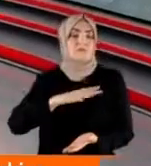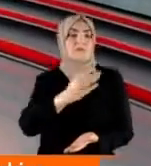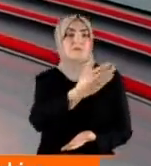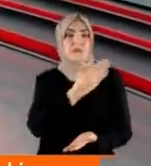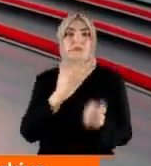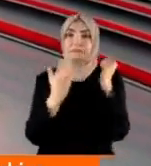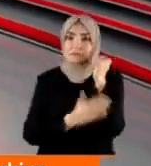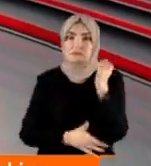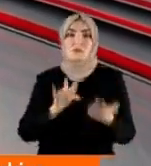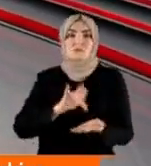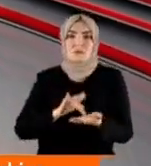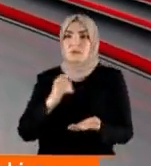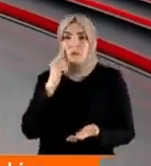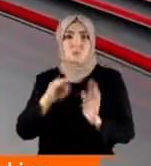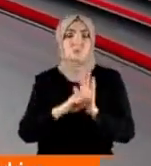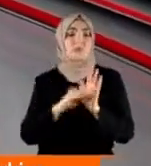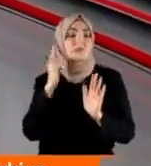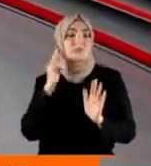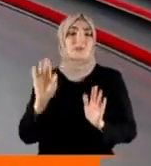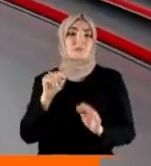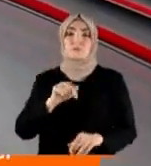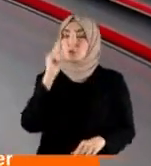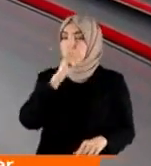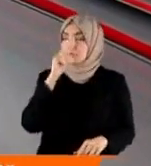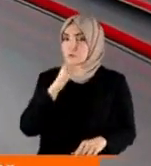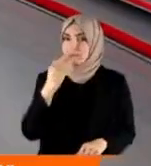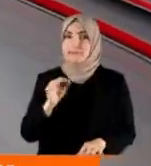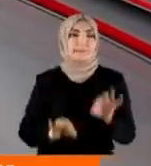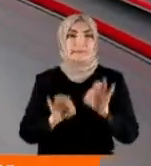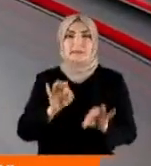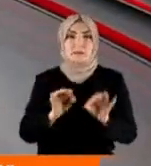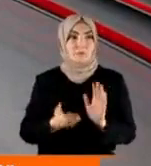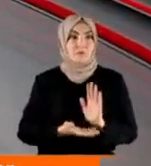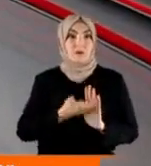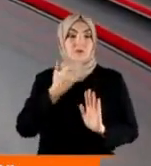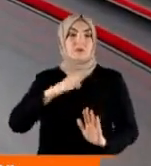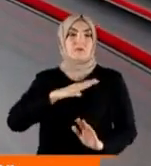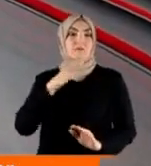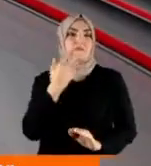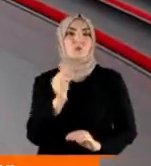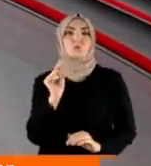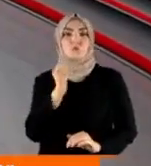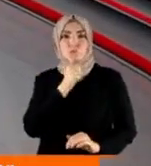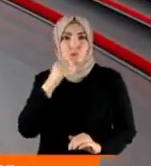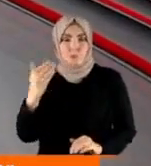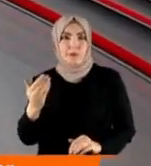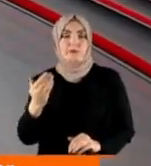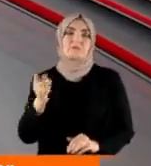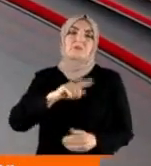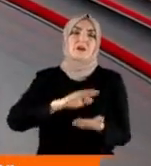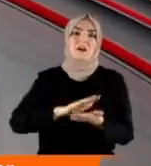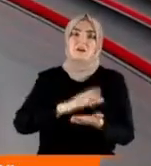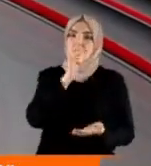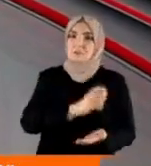hiçe sayıyorlar. Bu yüzden denetimlerde sıklaştı biliyorsunuz. Umut Erol ve kameraman Ayhan Arıtürk Taksim'e ve Beşiktaş'a gitti